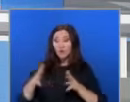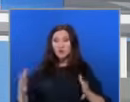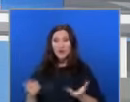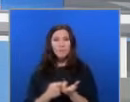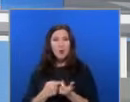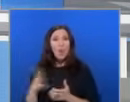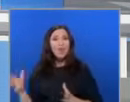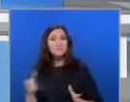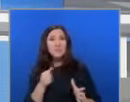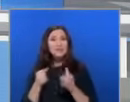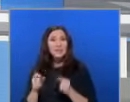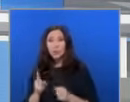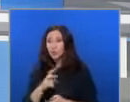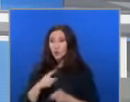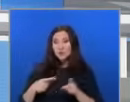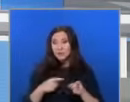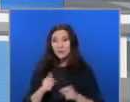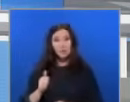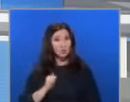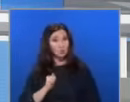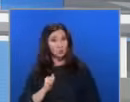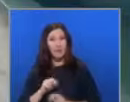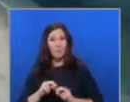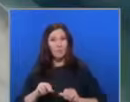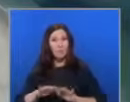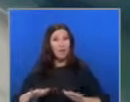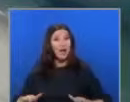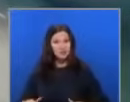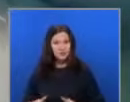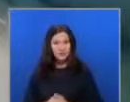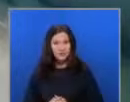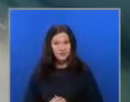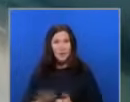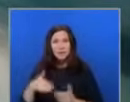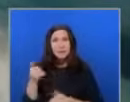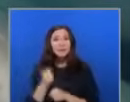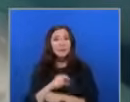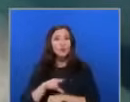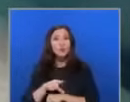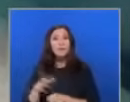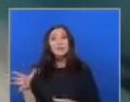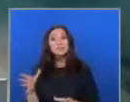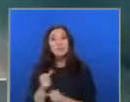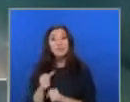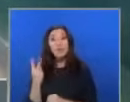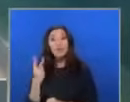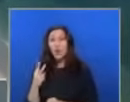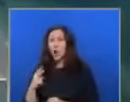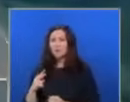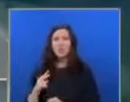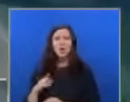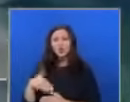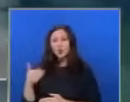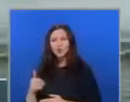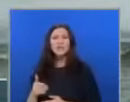увеличи броя на спасителите, които следят за сигурността по плажовете. След работното време на спасителите, двойка чужденци